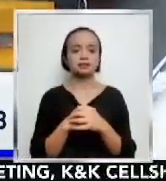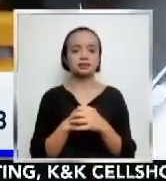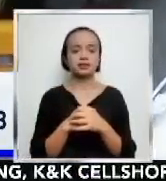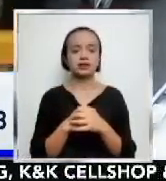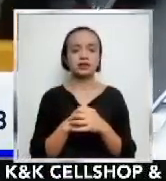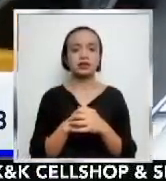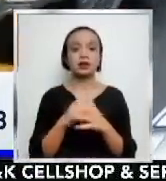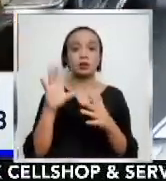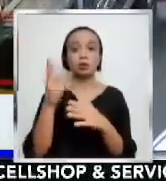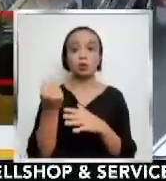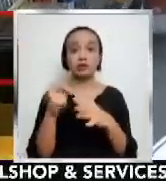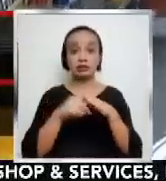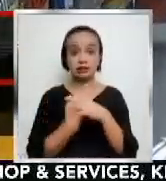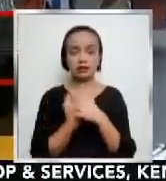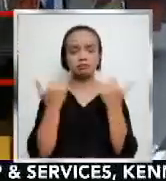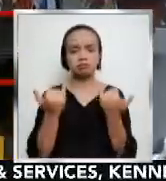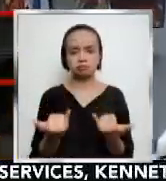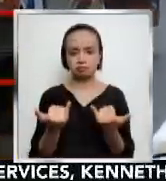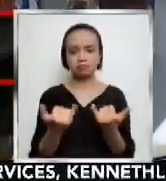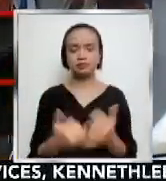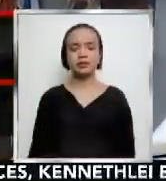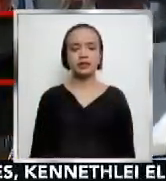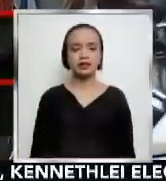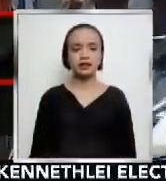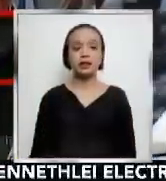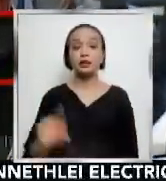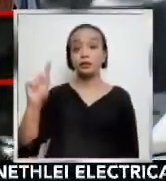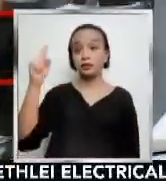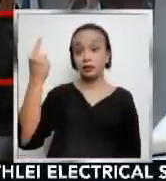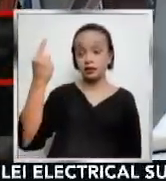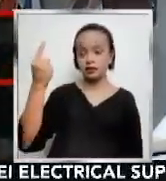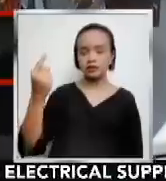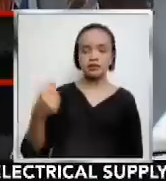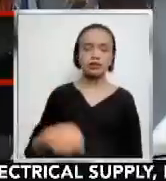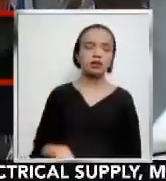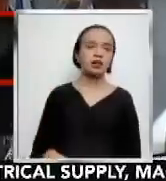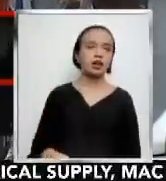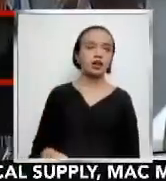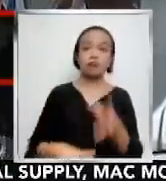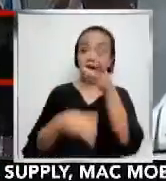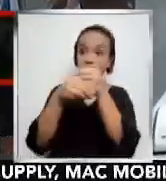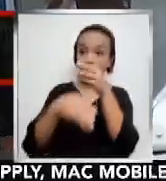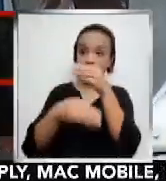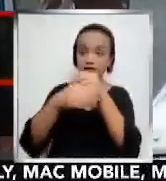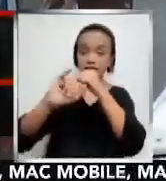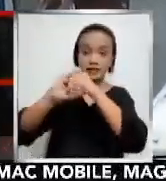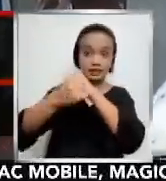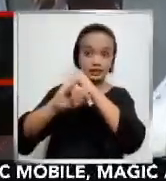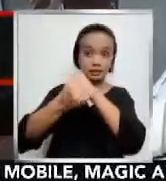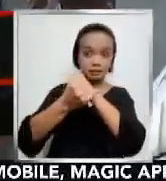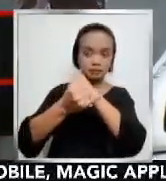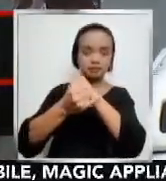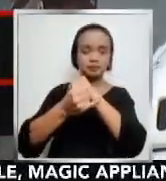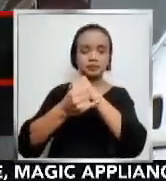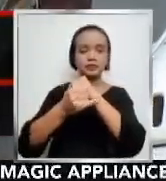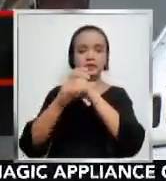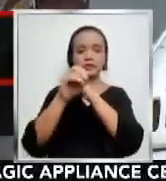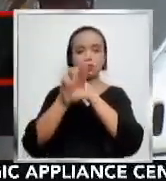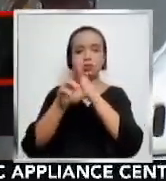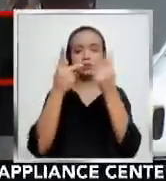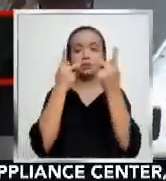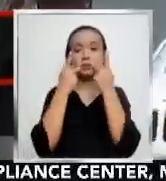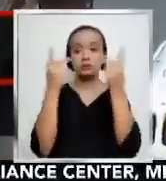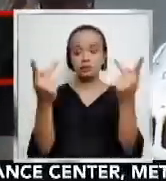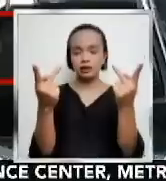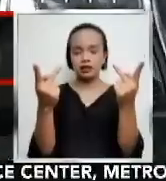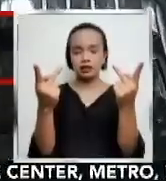na ito ngayong araw. Una, additional units kaya public transport for our